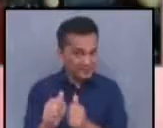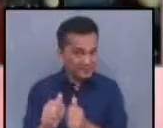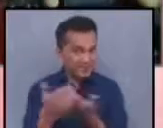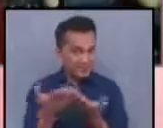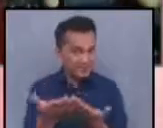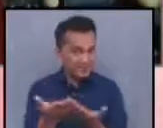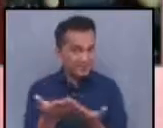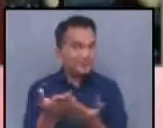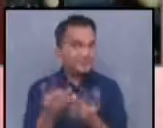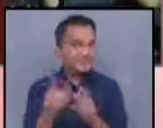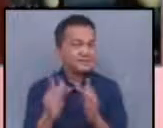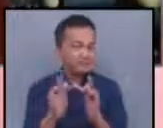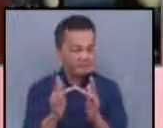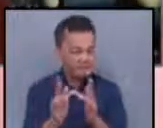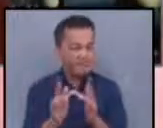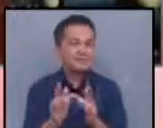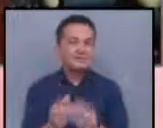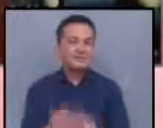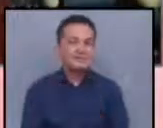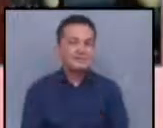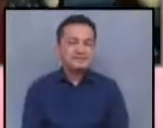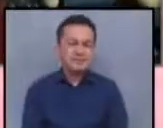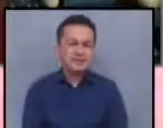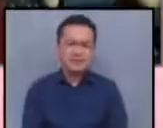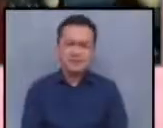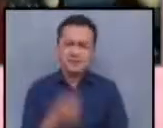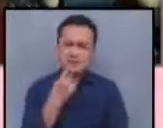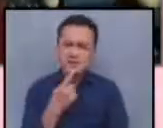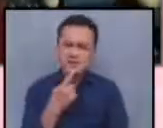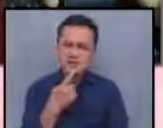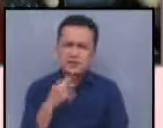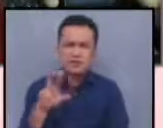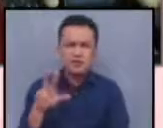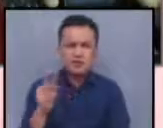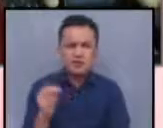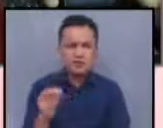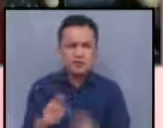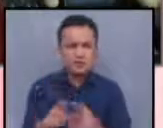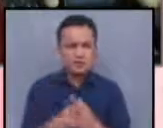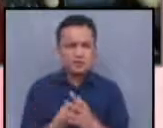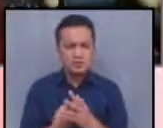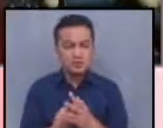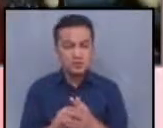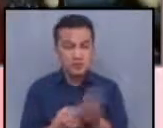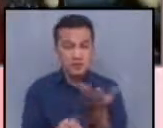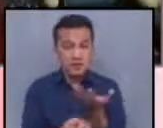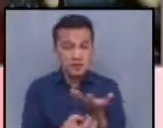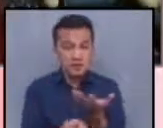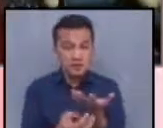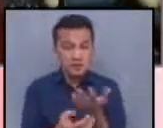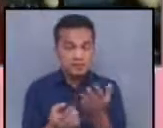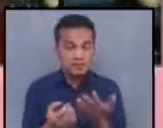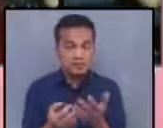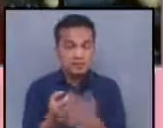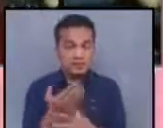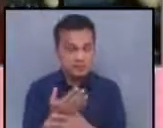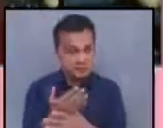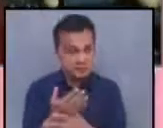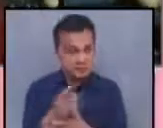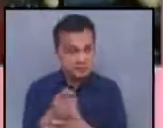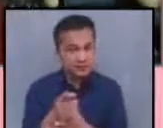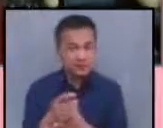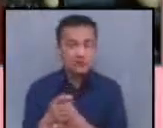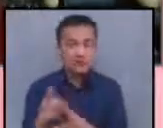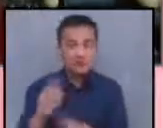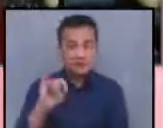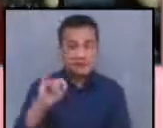media sites. Pero Chef, kwentuhan mo kami, kailan ka ba nagsimula nitong pagluluto mo and sharing your cooking tips online? At paano